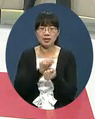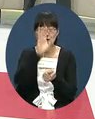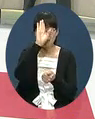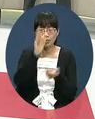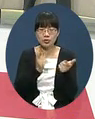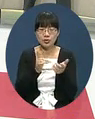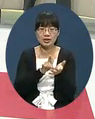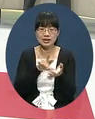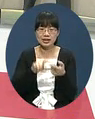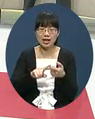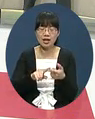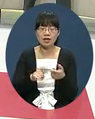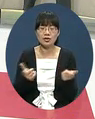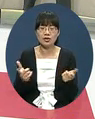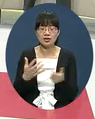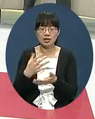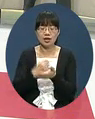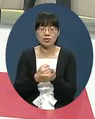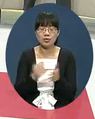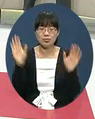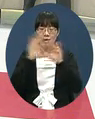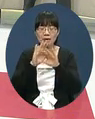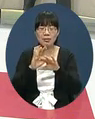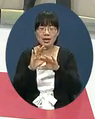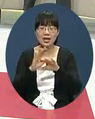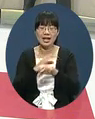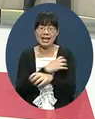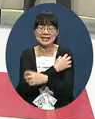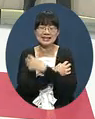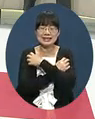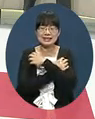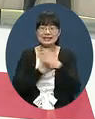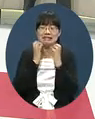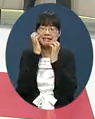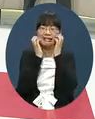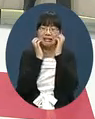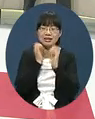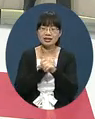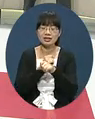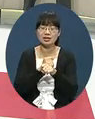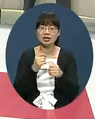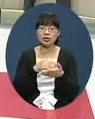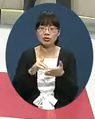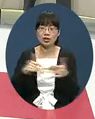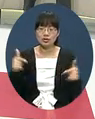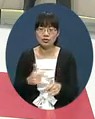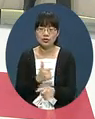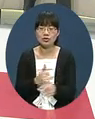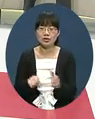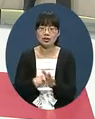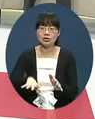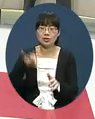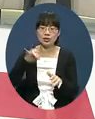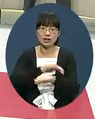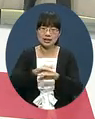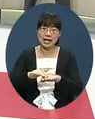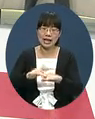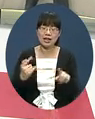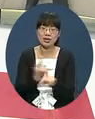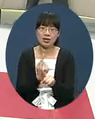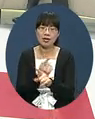거를 동원해가지고 밤에 적어도 긁지 않게끔 긁는 횟수가 줄어들게끔 초기에 진압을 잘 하셔야 되겠죠.